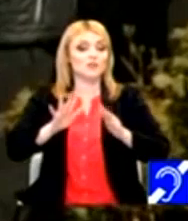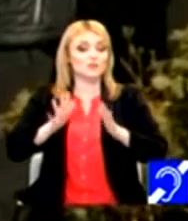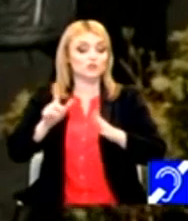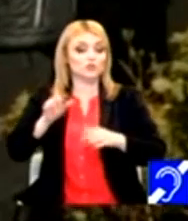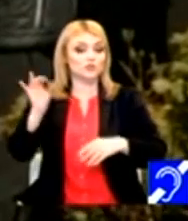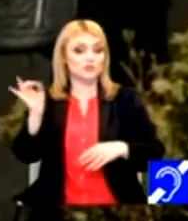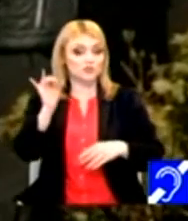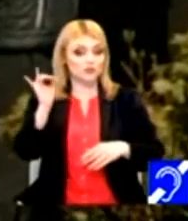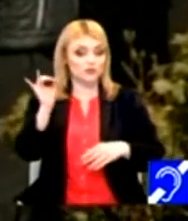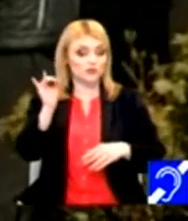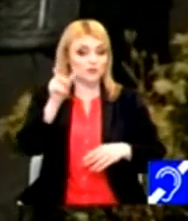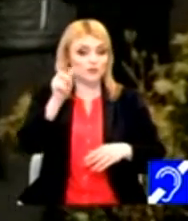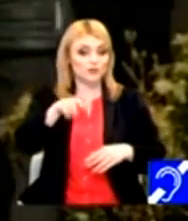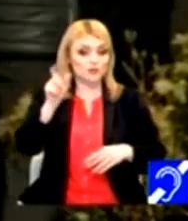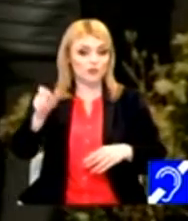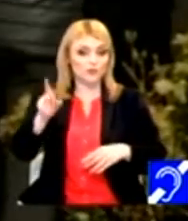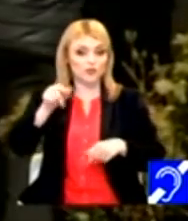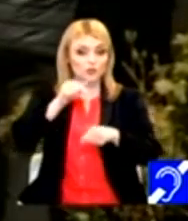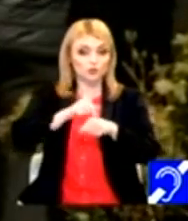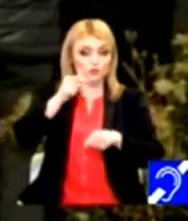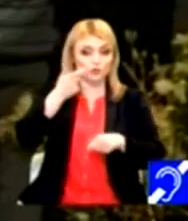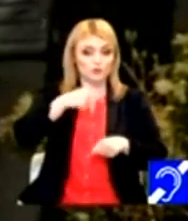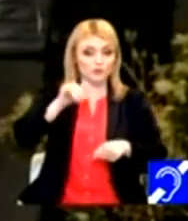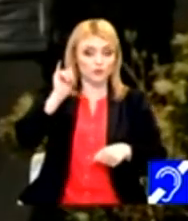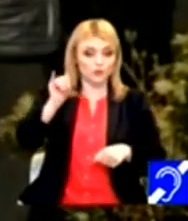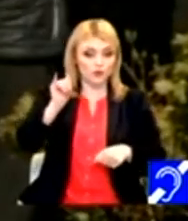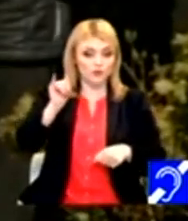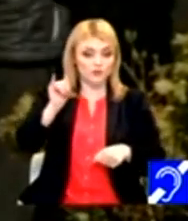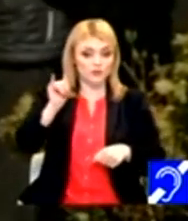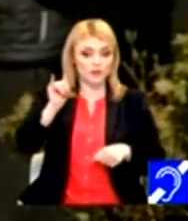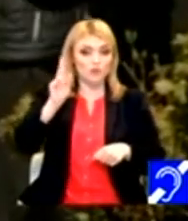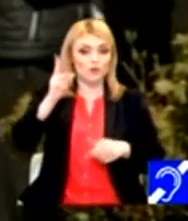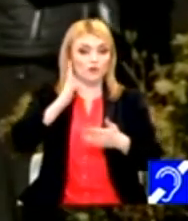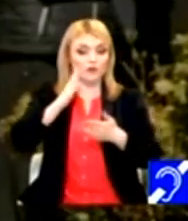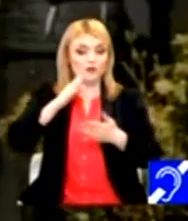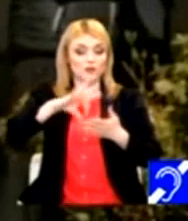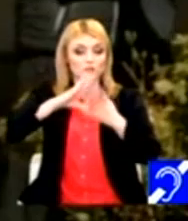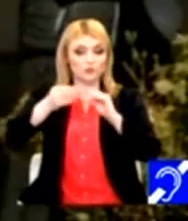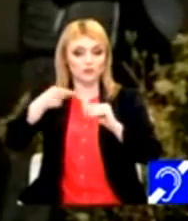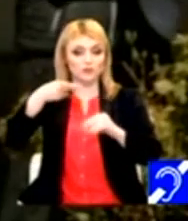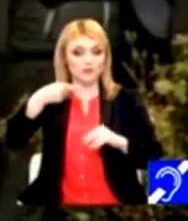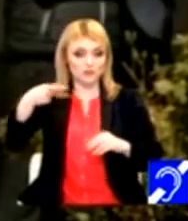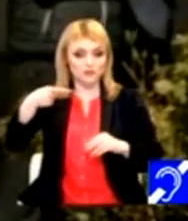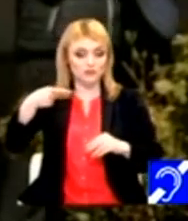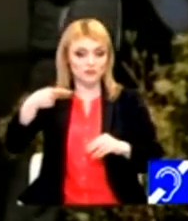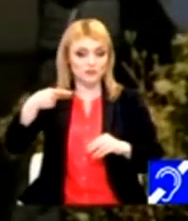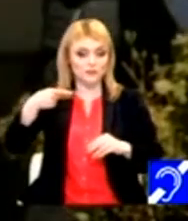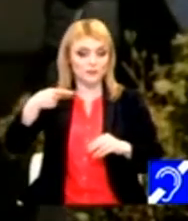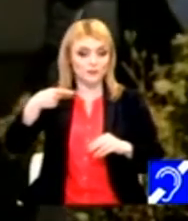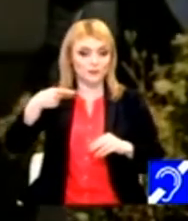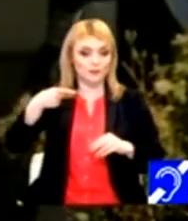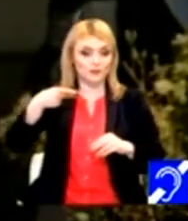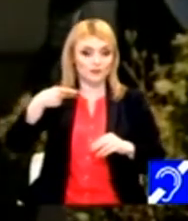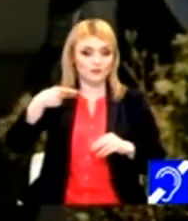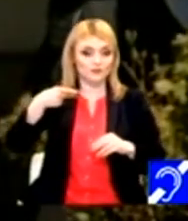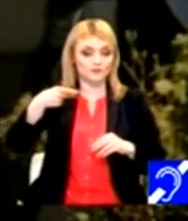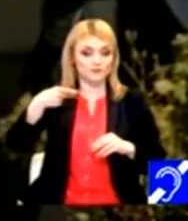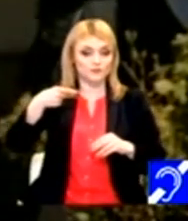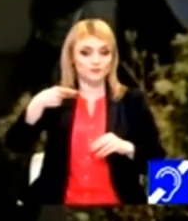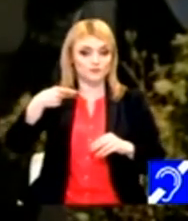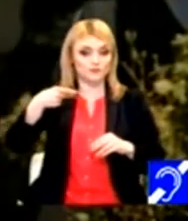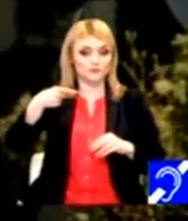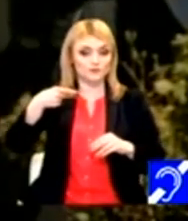115 cazuri noi de infectare cu noul coronavirus au fost confirmate în ultimele 24 de ore după procesarea 534 de probe